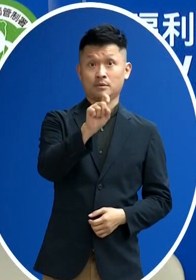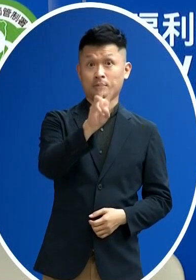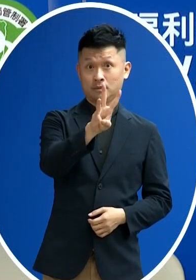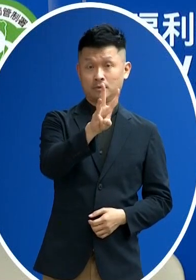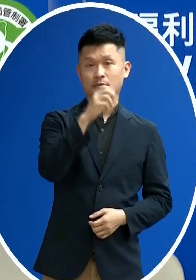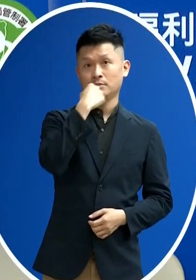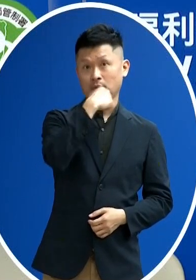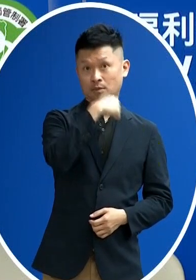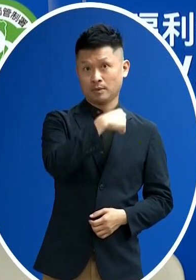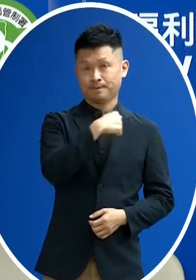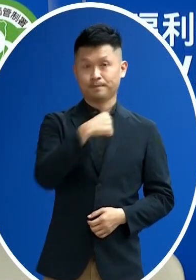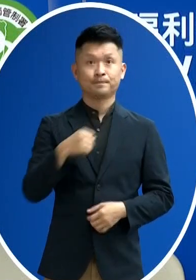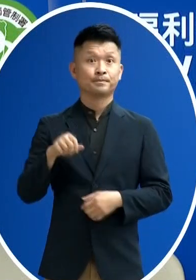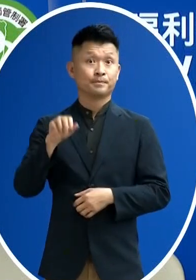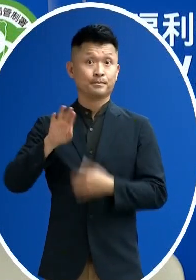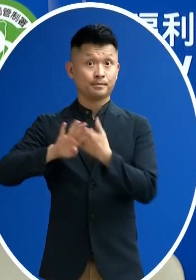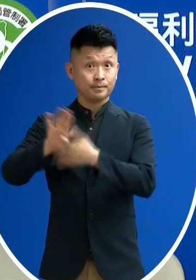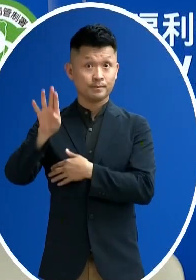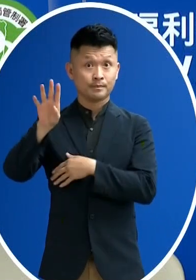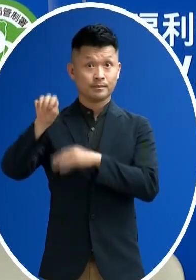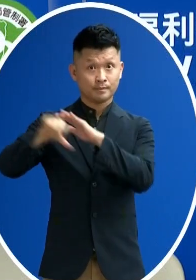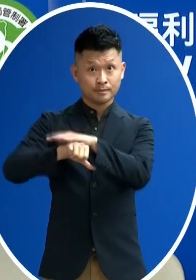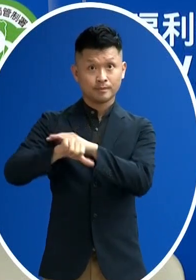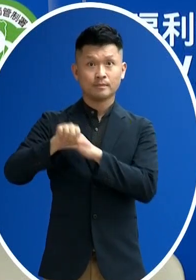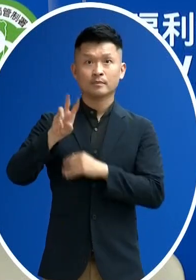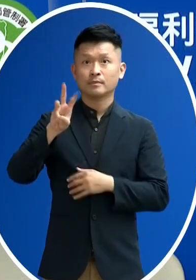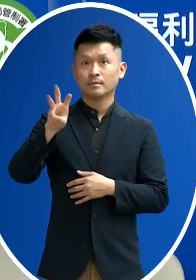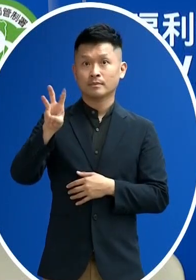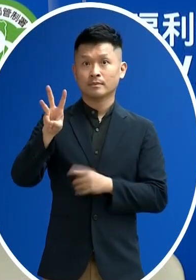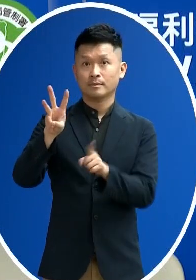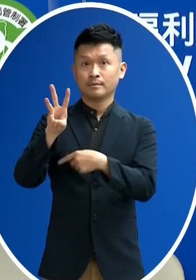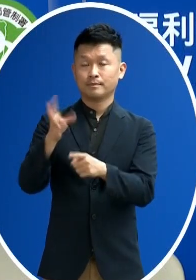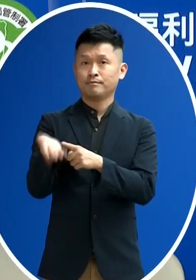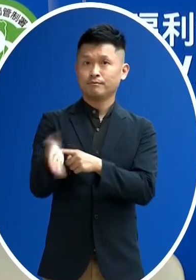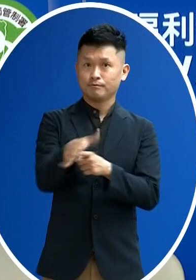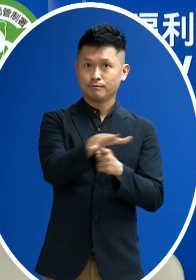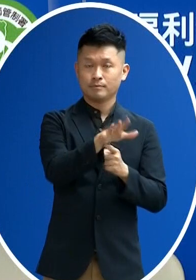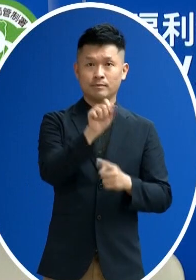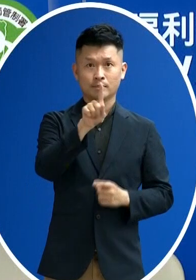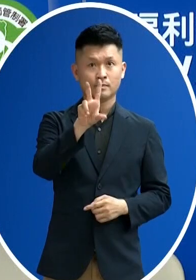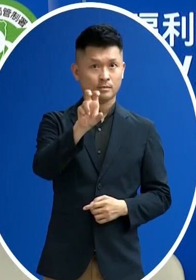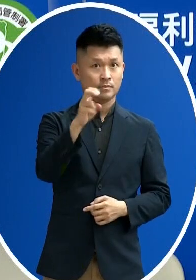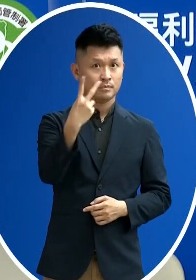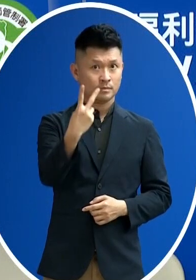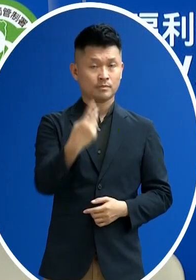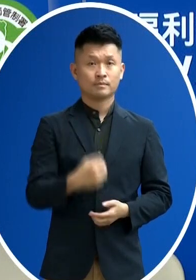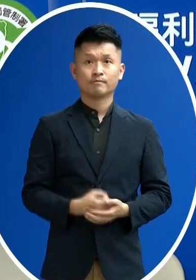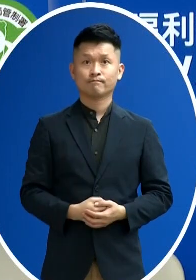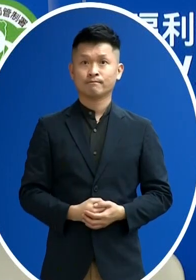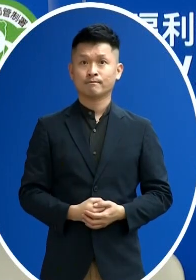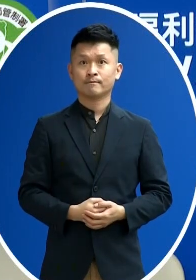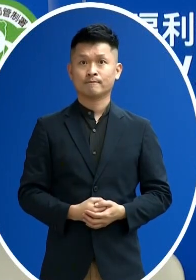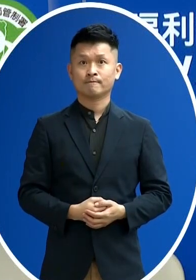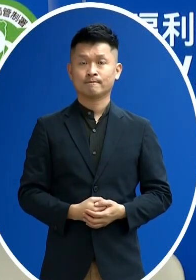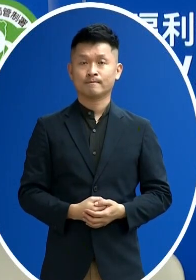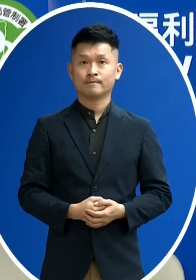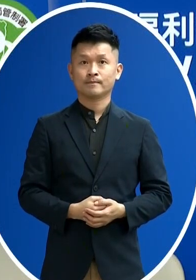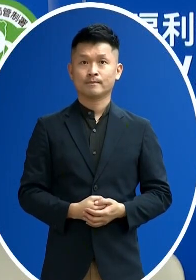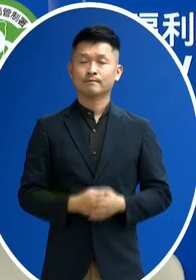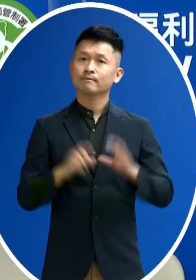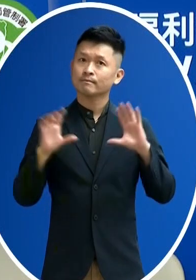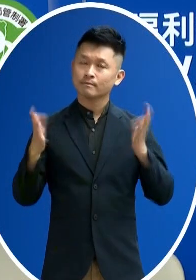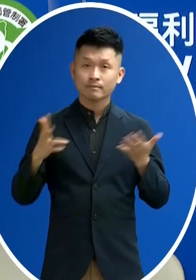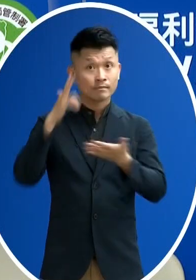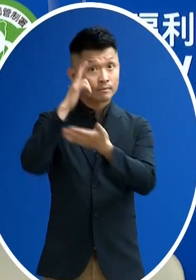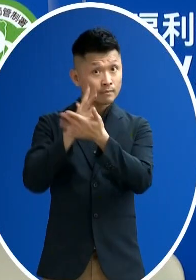33例的本土病例，另外有33例的境外入，那死亡个案是172例。那今天的大